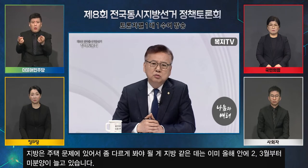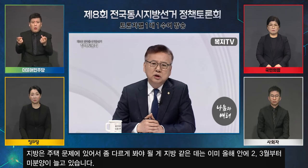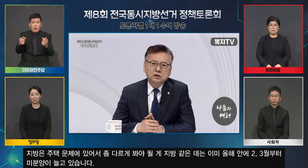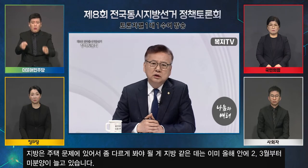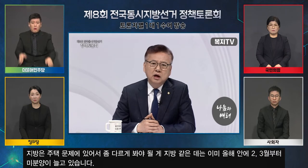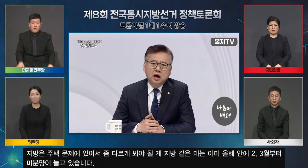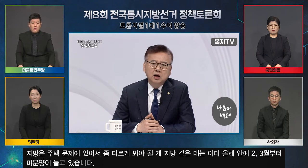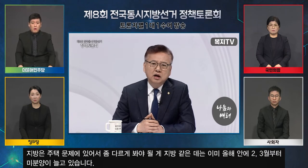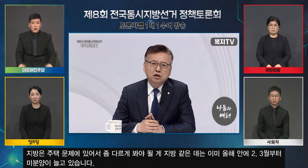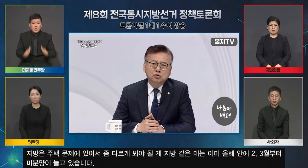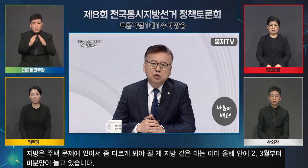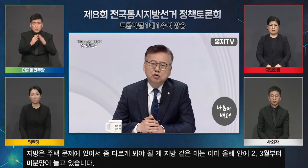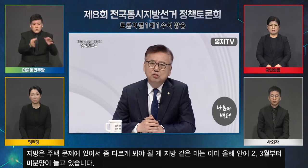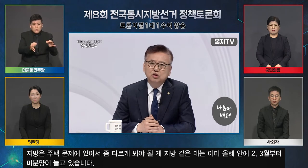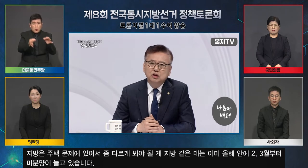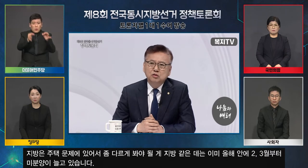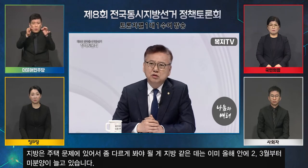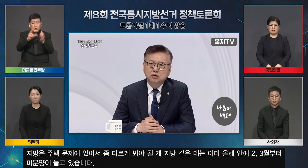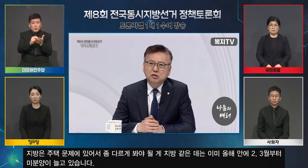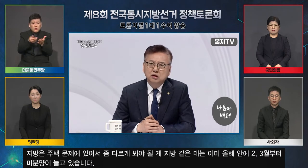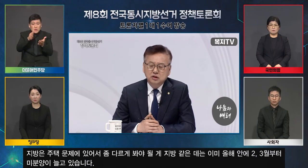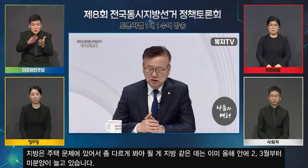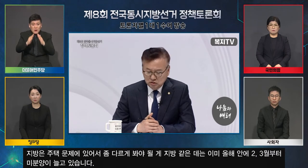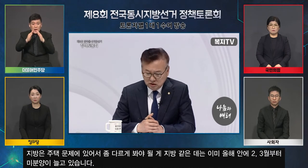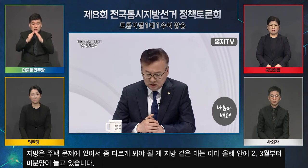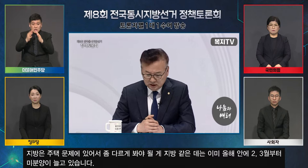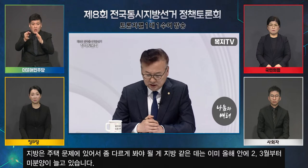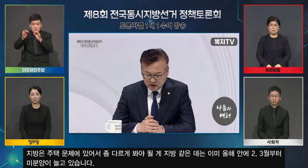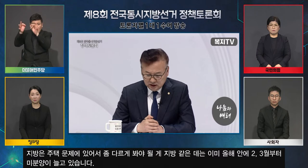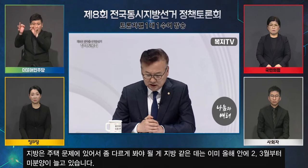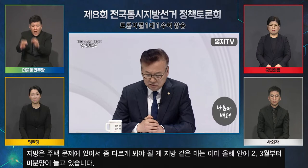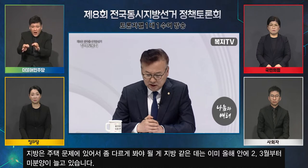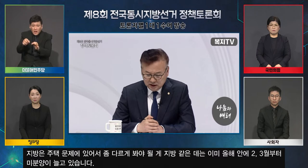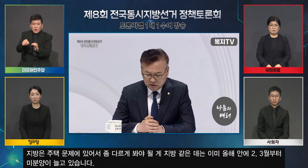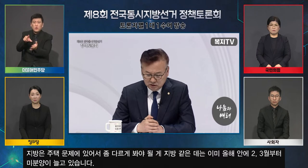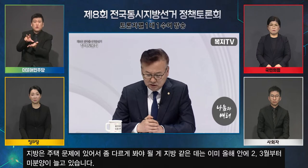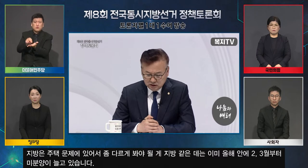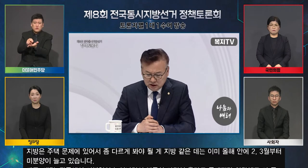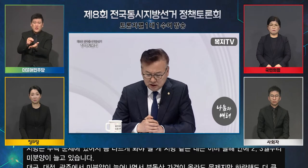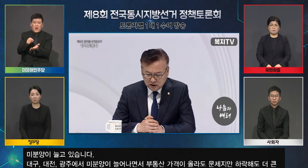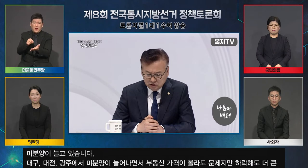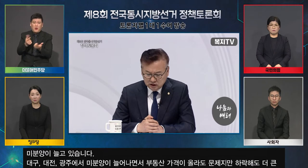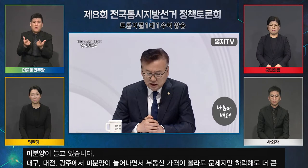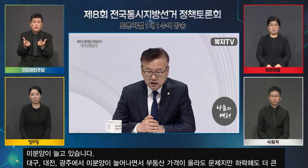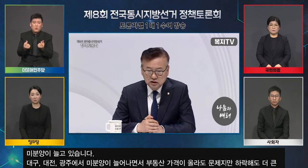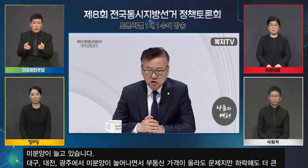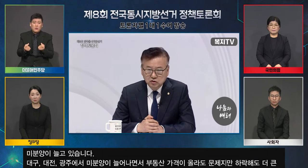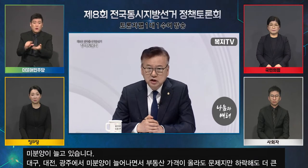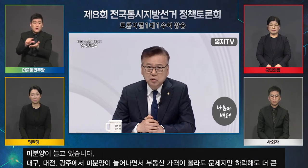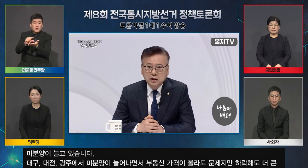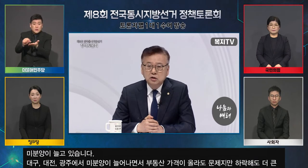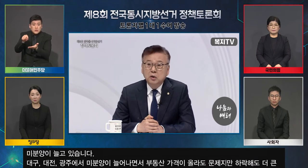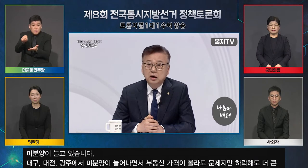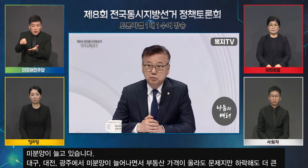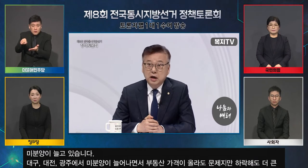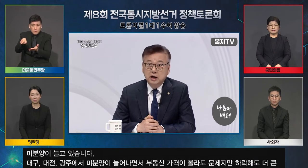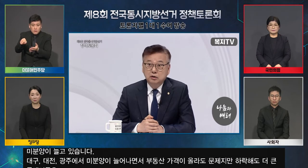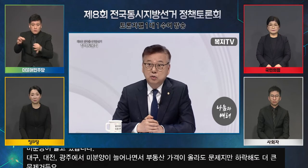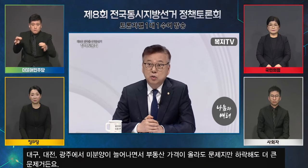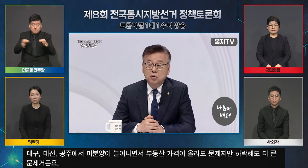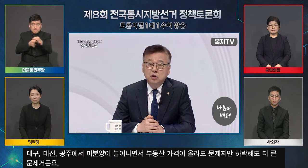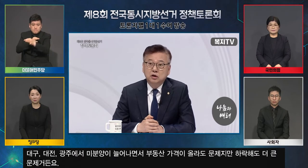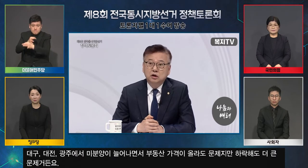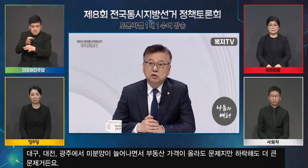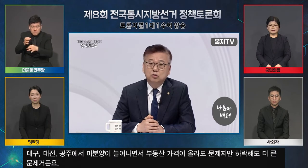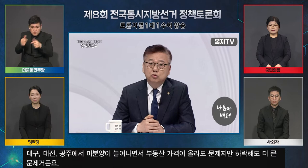올라도 문제지만 하락하도 더 큰 문제거든요. 그래서 지방에서는 경제로 활성화하는